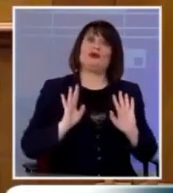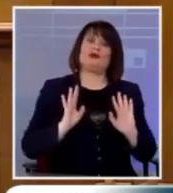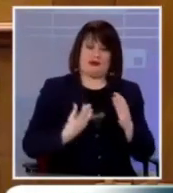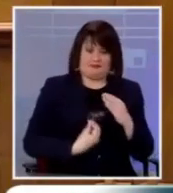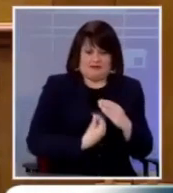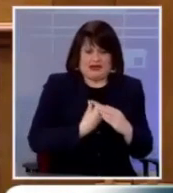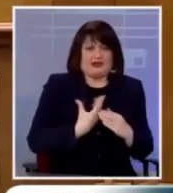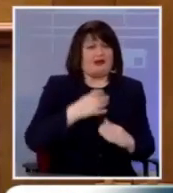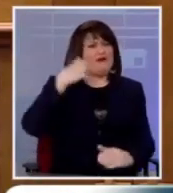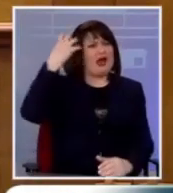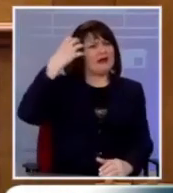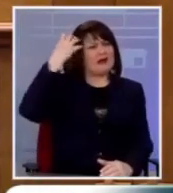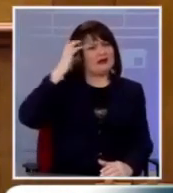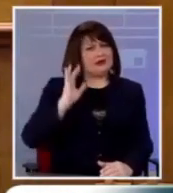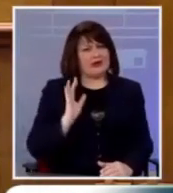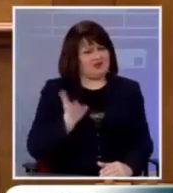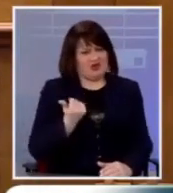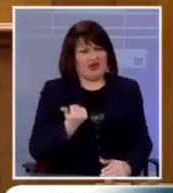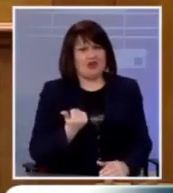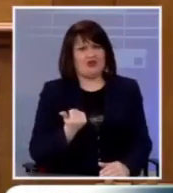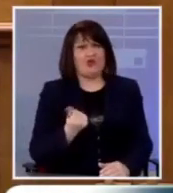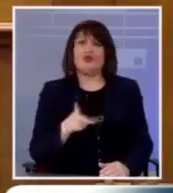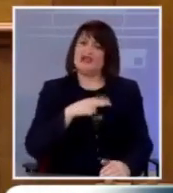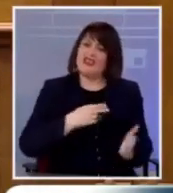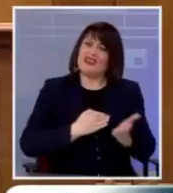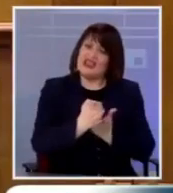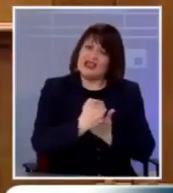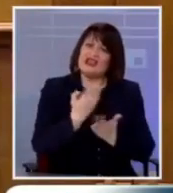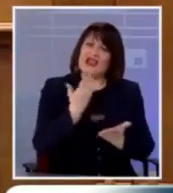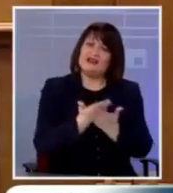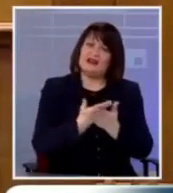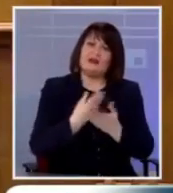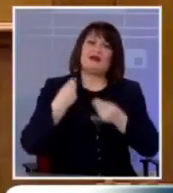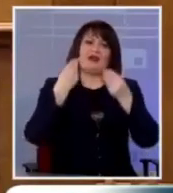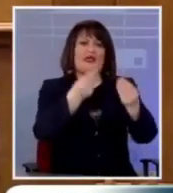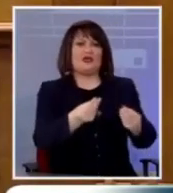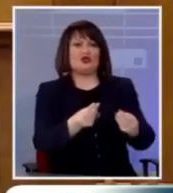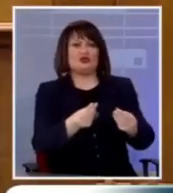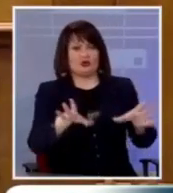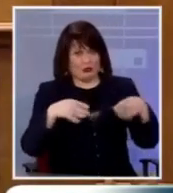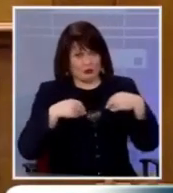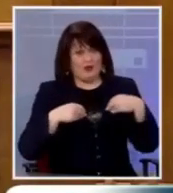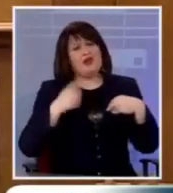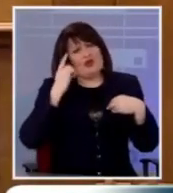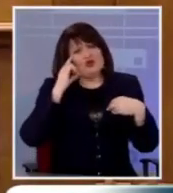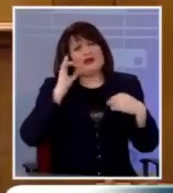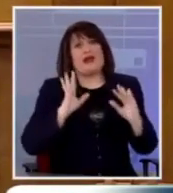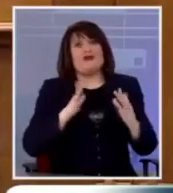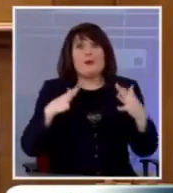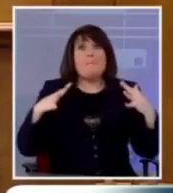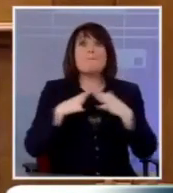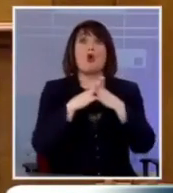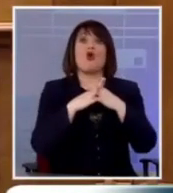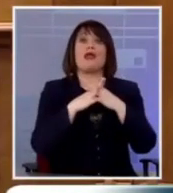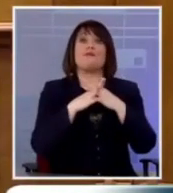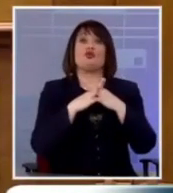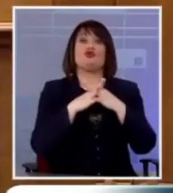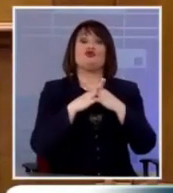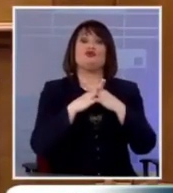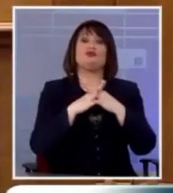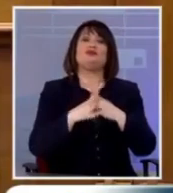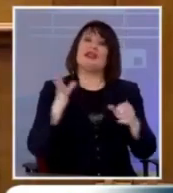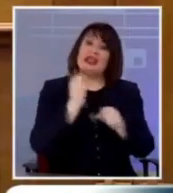οποιαδήποτε φαντασίωση πως επειδή είναι δίκαια τα αιτήματά μας θα πάμε, θα τα καταθέσουμε και θα γίνουν αποδεκτά. Έχουμε ένα πόλεμο. Σε αυτό τον πόλεμο κερδίσαμε